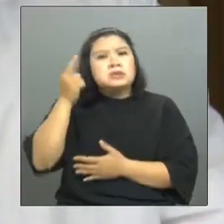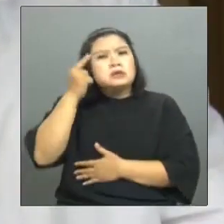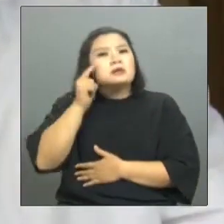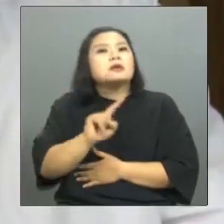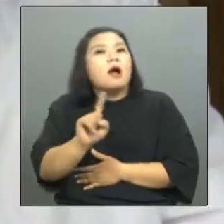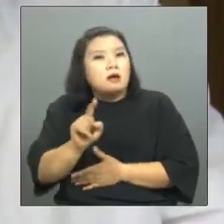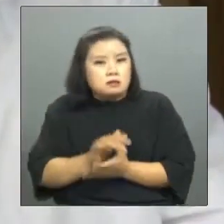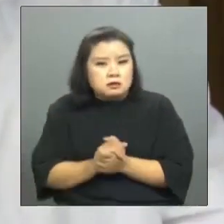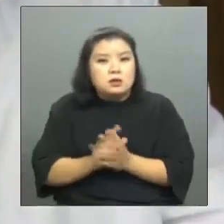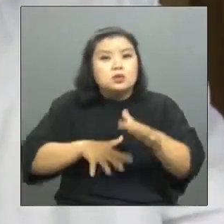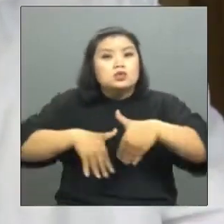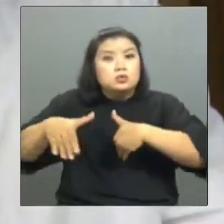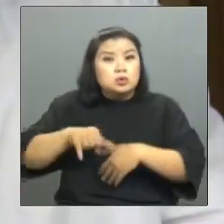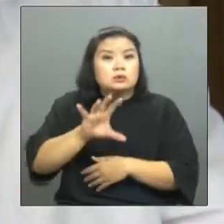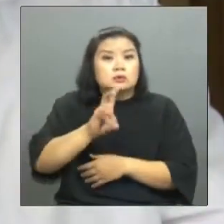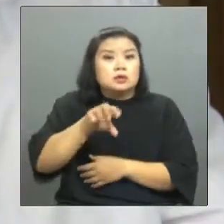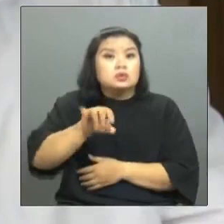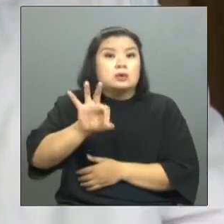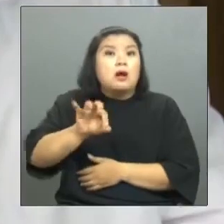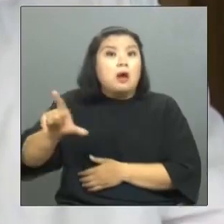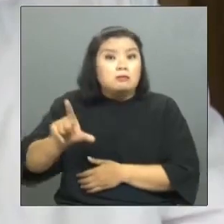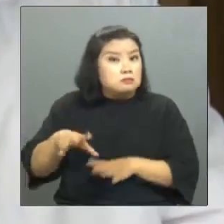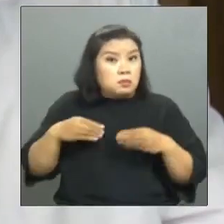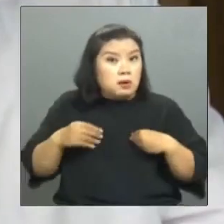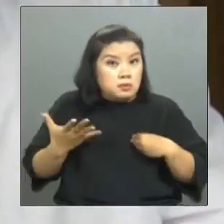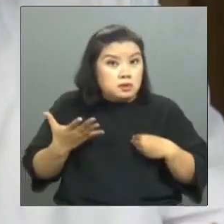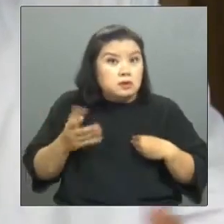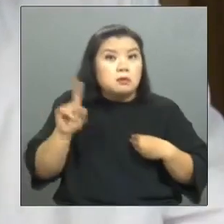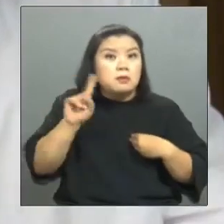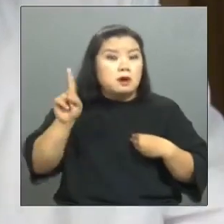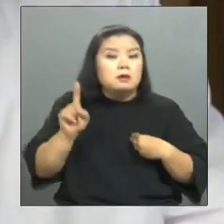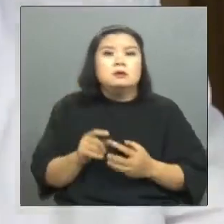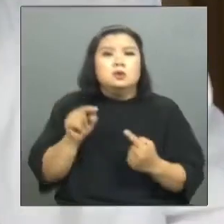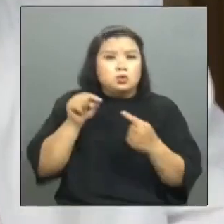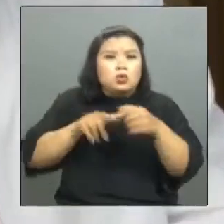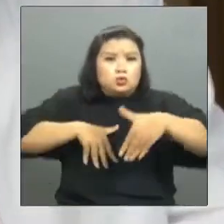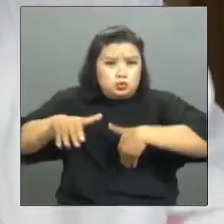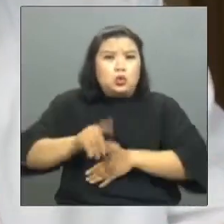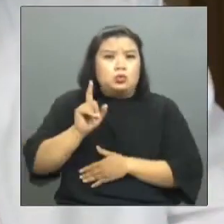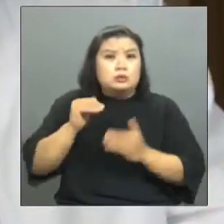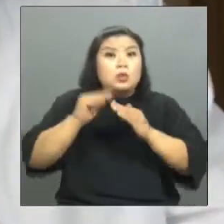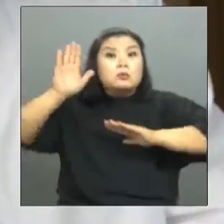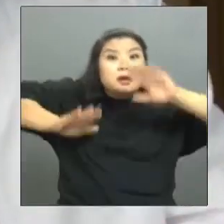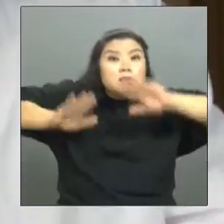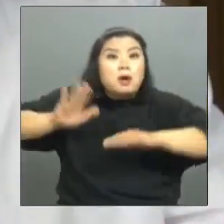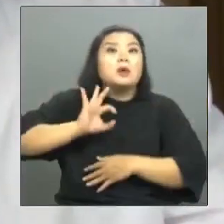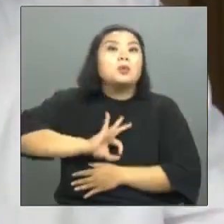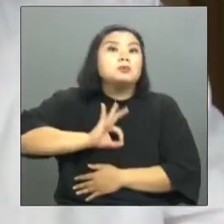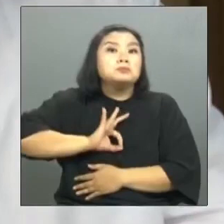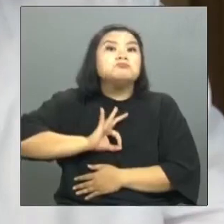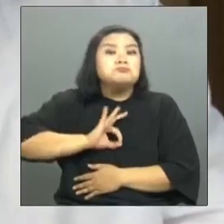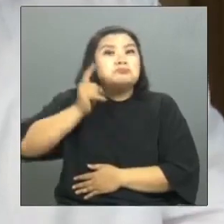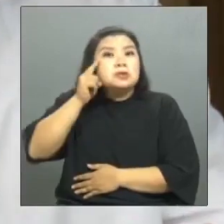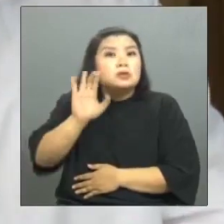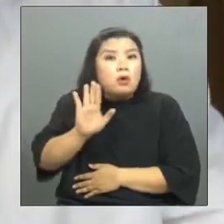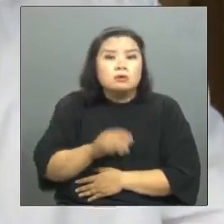คนเหล่านั้นไม่ต้องเคารพเสียงประชาชนเลยเหรอครับแต่ว่าเสียงประชาชนที่เป็นประชาธิปไตยจะเป็นเฉพาะ